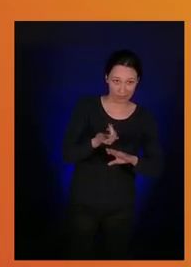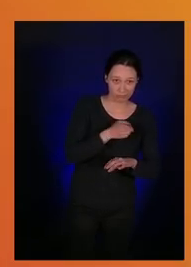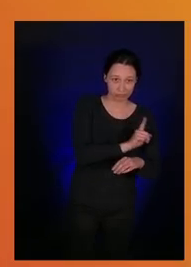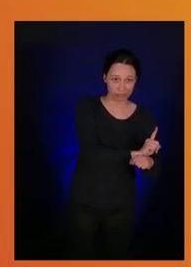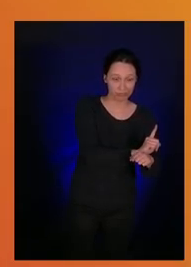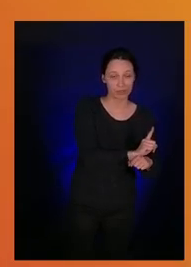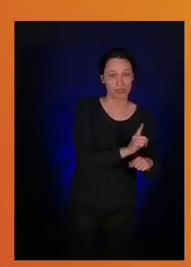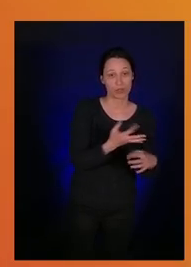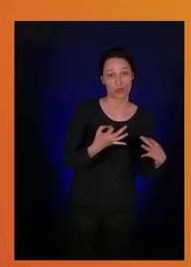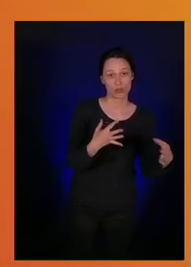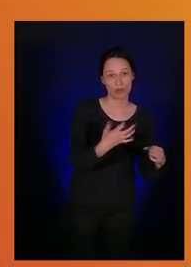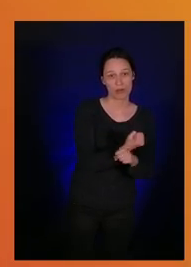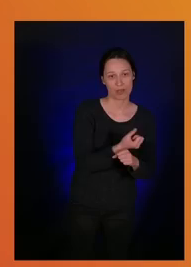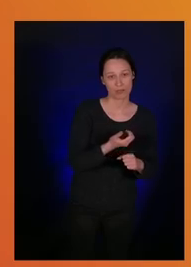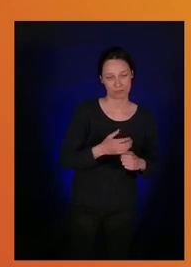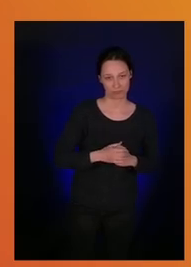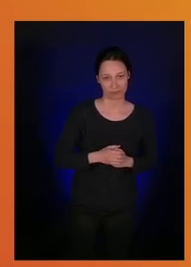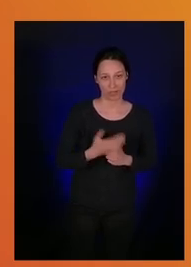temps. Voilà, merci encore beaucoup pour